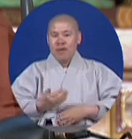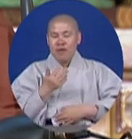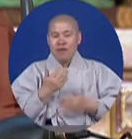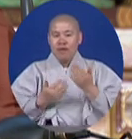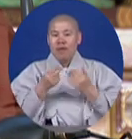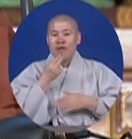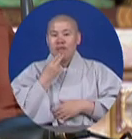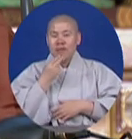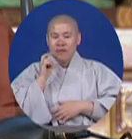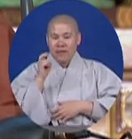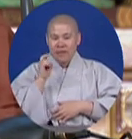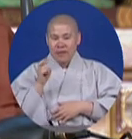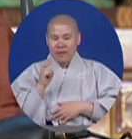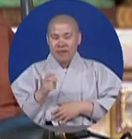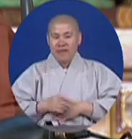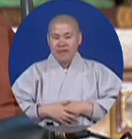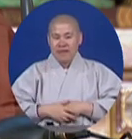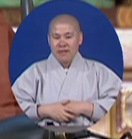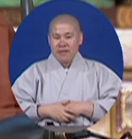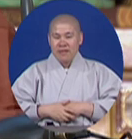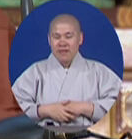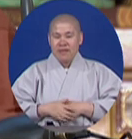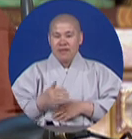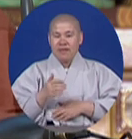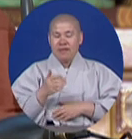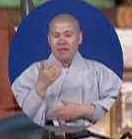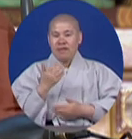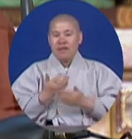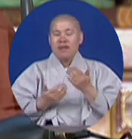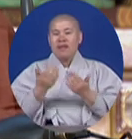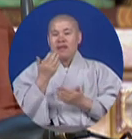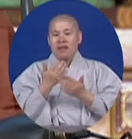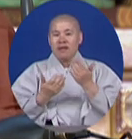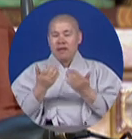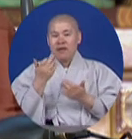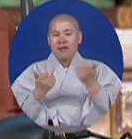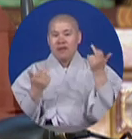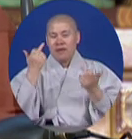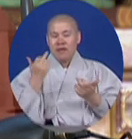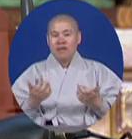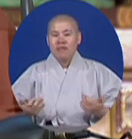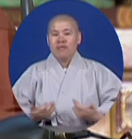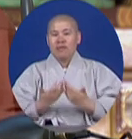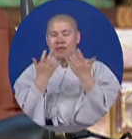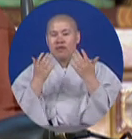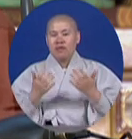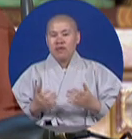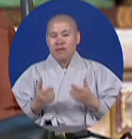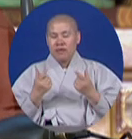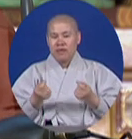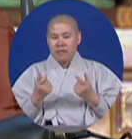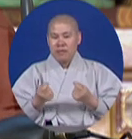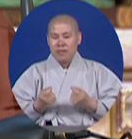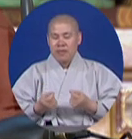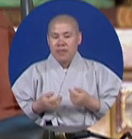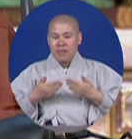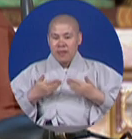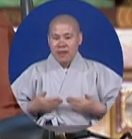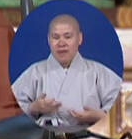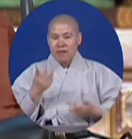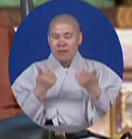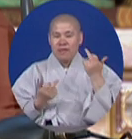또 납니다, 나중에. 화산이 폭발하듯이. 그래요. 잔잔한 화 안